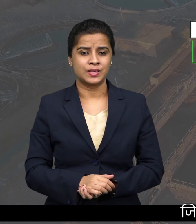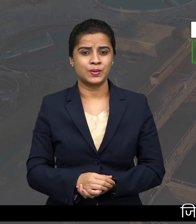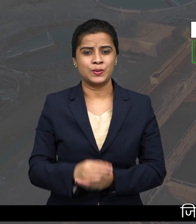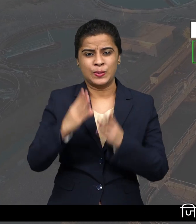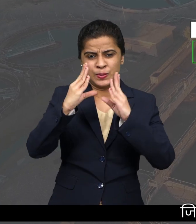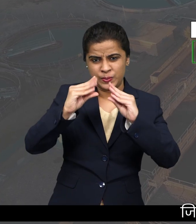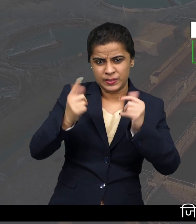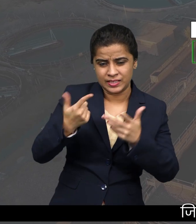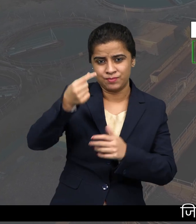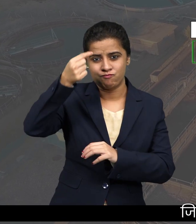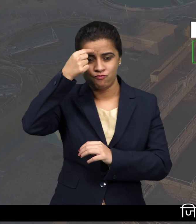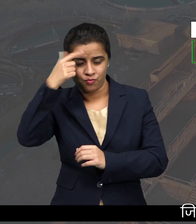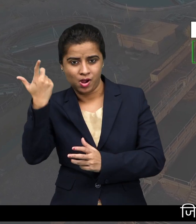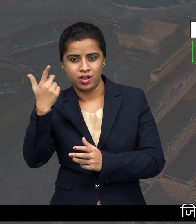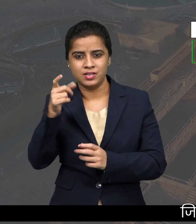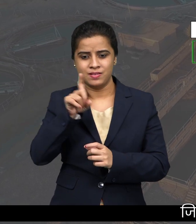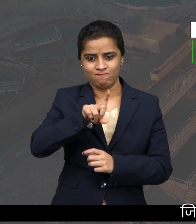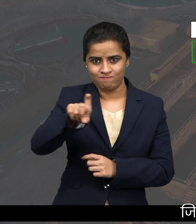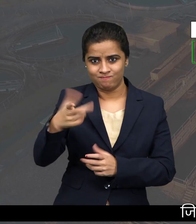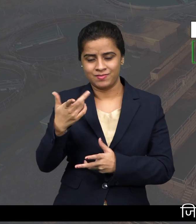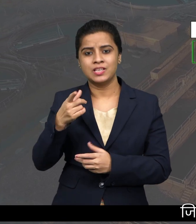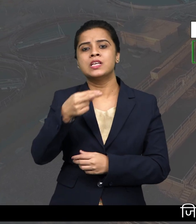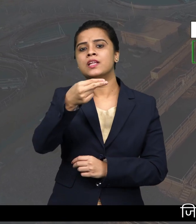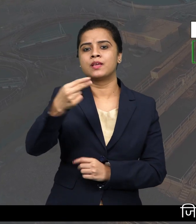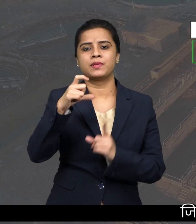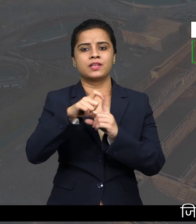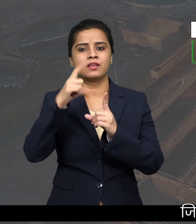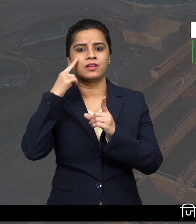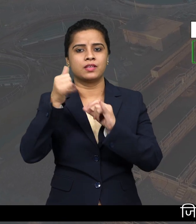जिसे कीटाणुशोधन कहा जाता है।